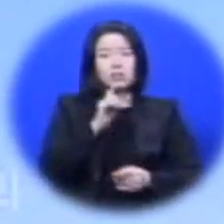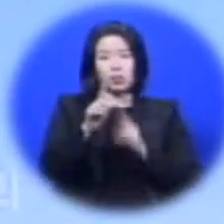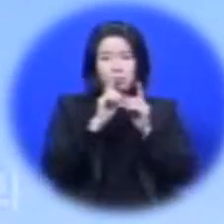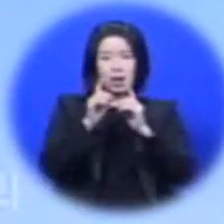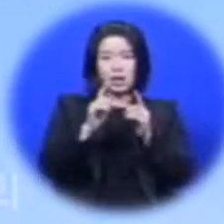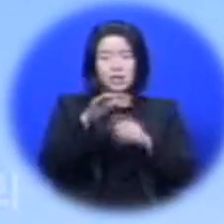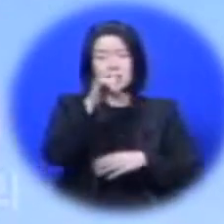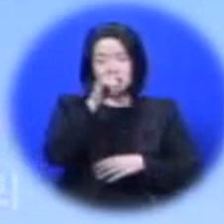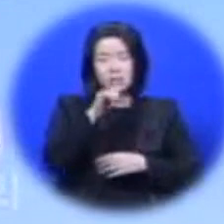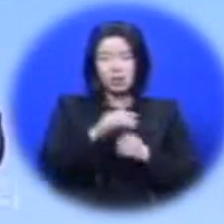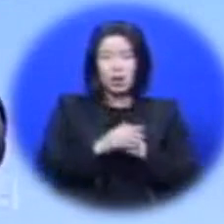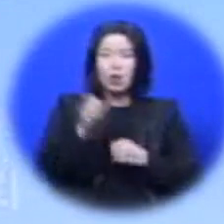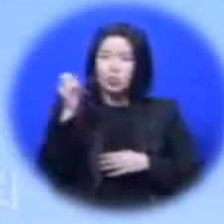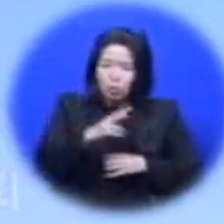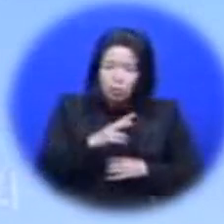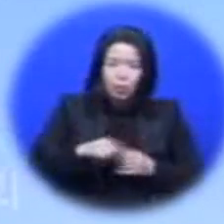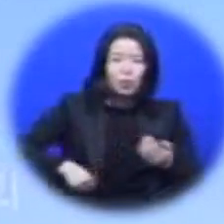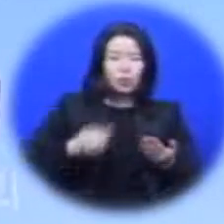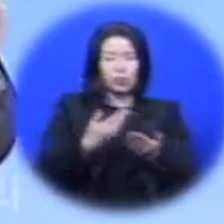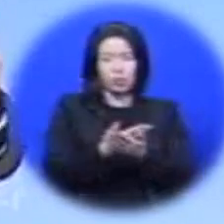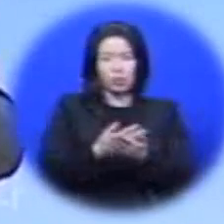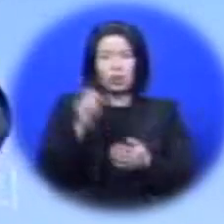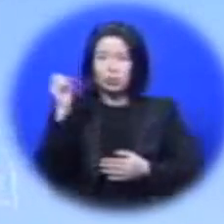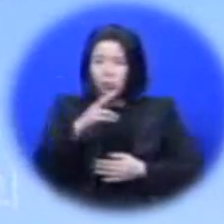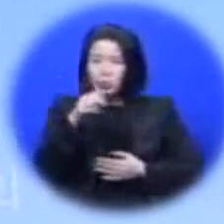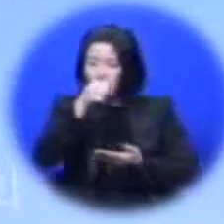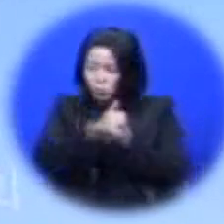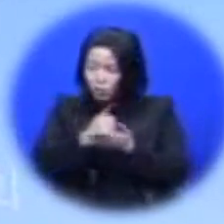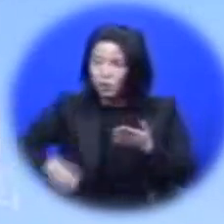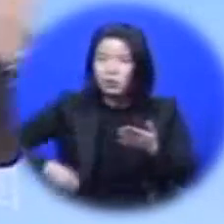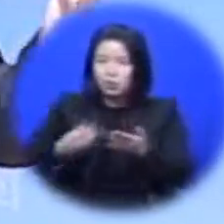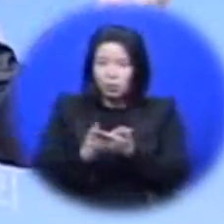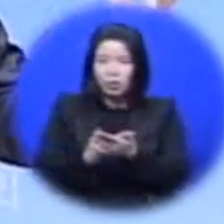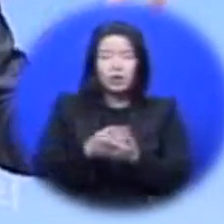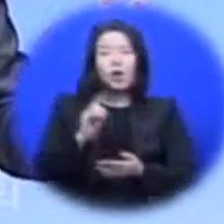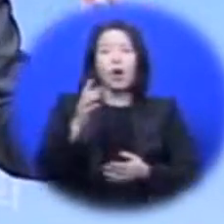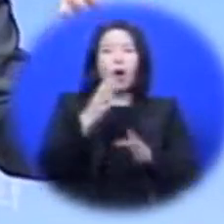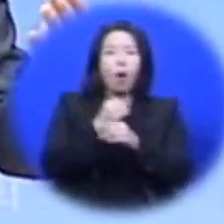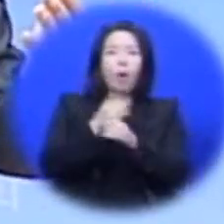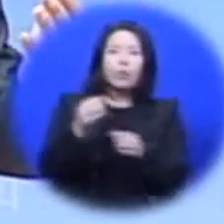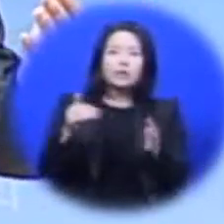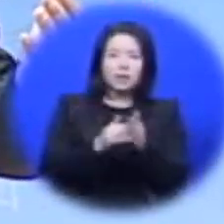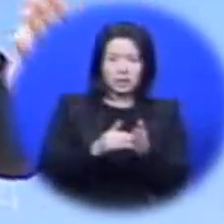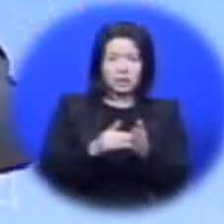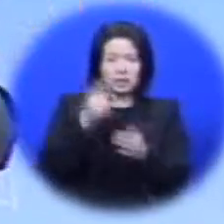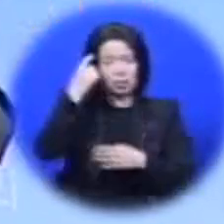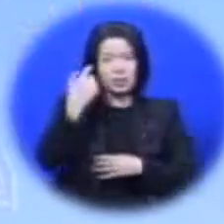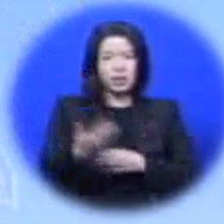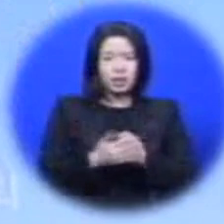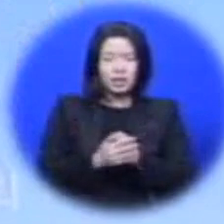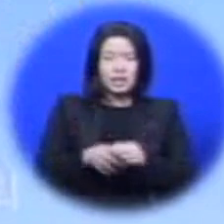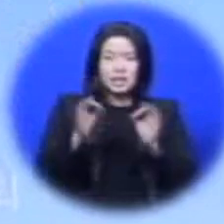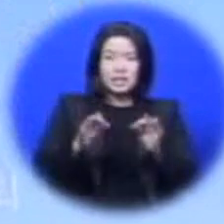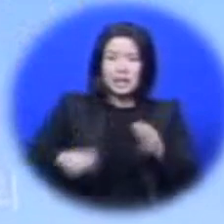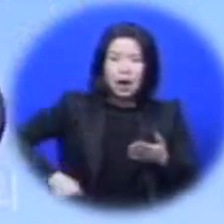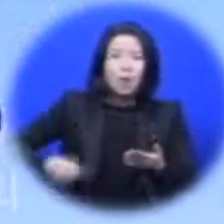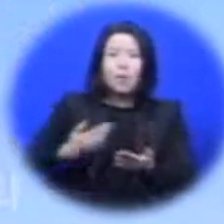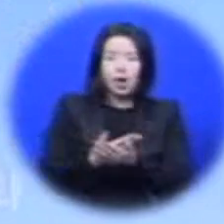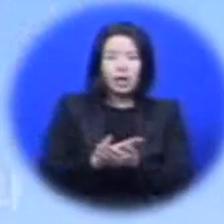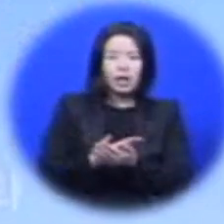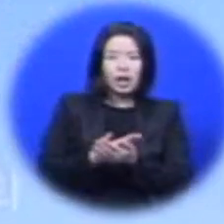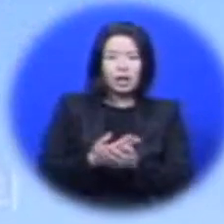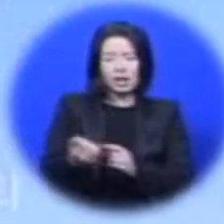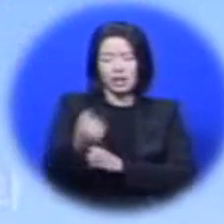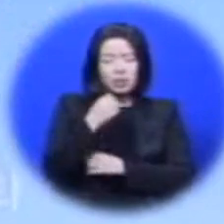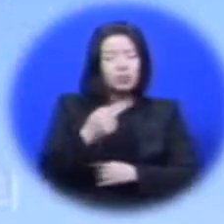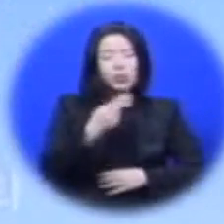있습니다. 또 짓고 또 회개하고 또 죄짓고 또 회개하고 이걸 언제까지 해야 돼? 이제는 회개할 의욕도